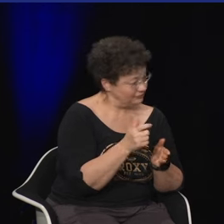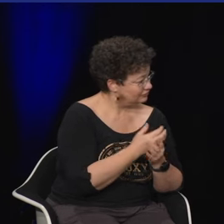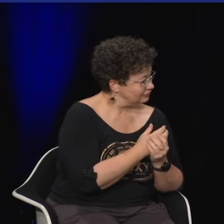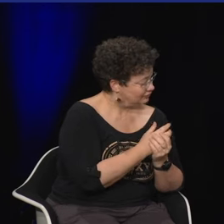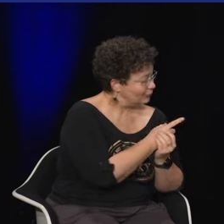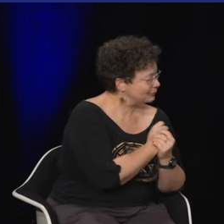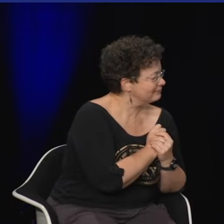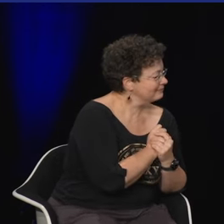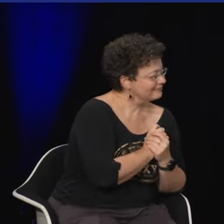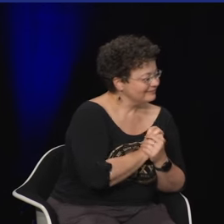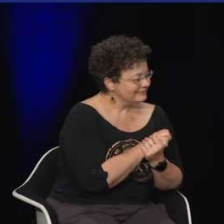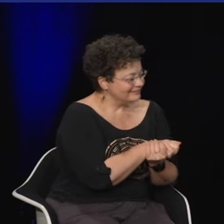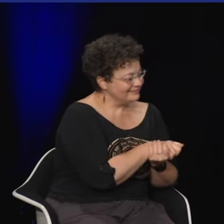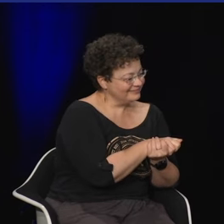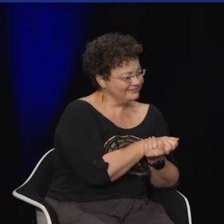et